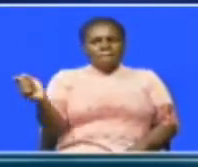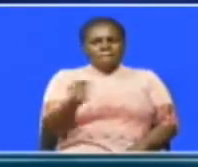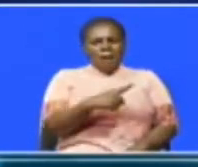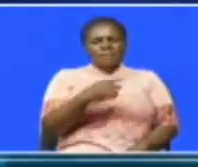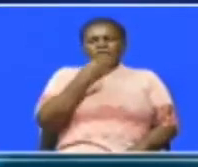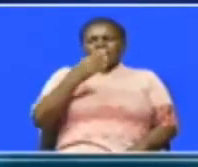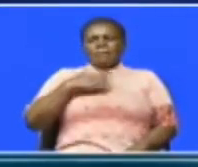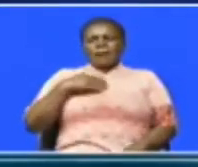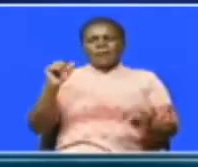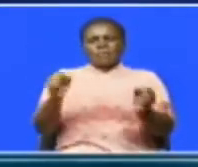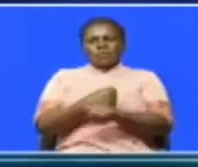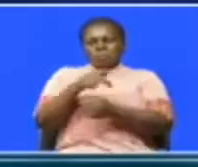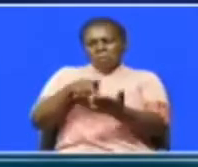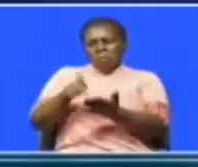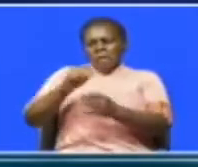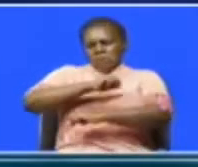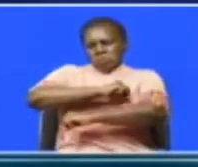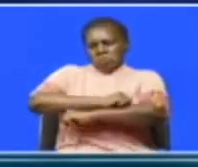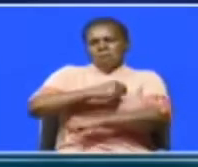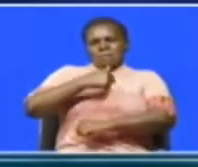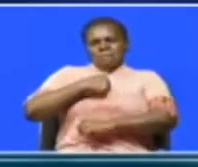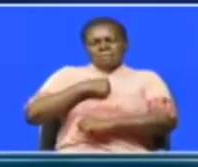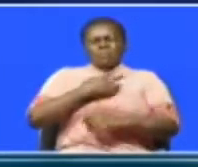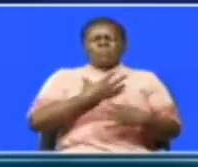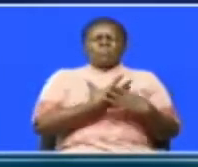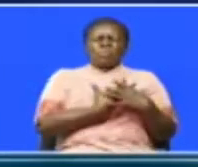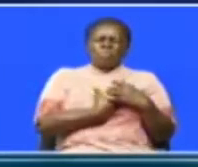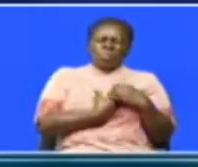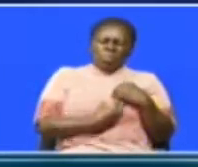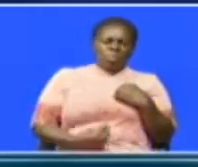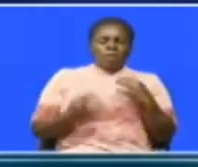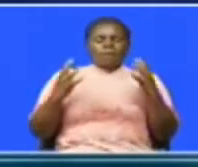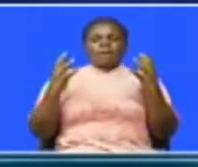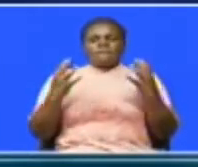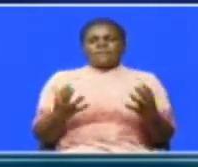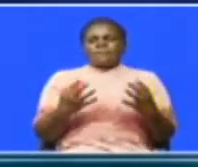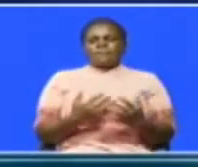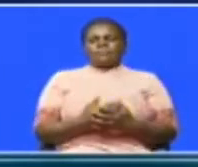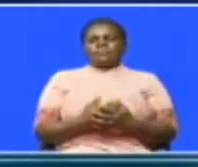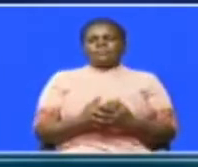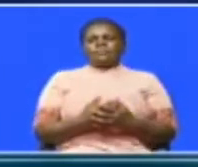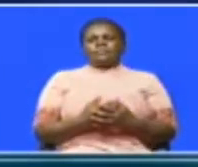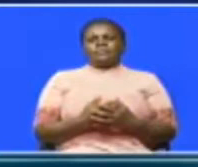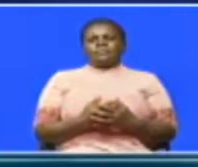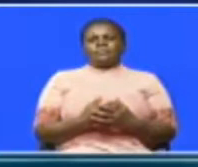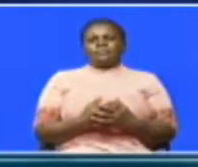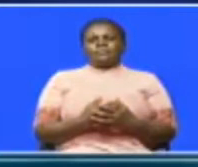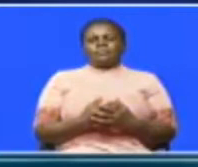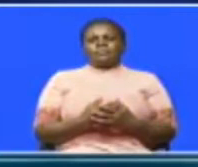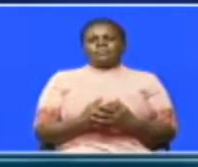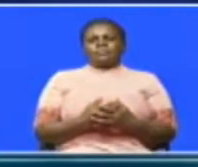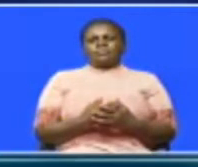sababu babangu hangeweza kunilipia karo. Lilikuwa jambo la kuvunja moyo sana. And that was